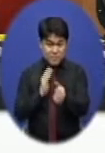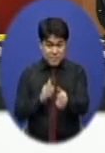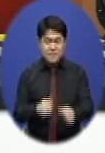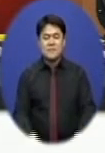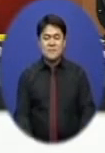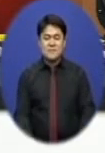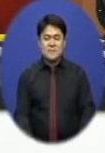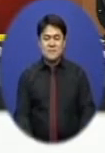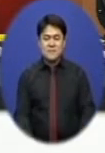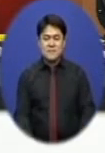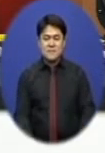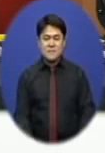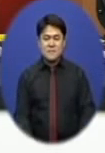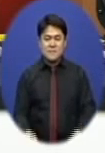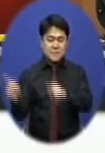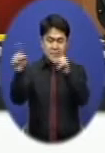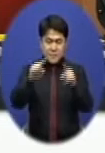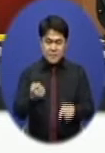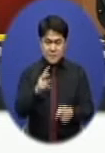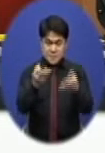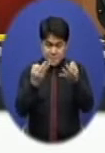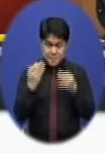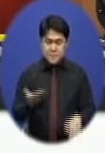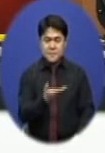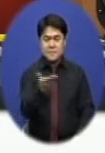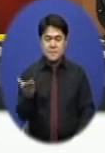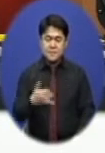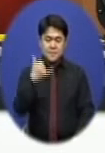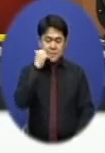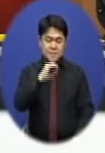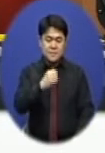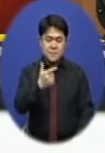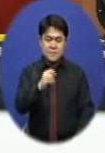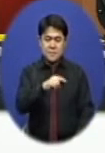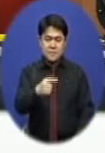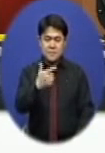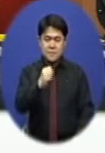계세요. 네. 전국에 계신 시청자 여러분,